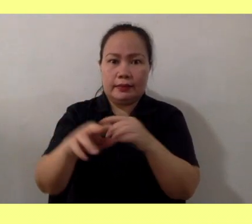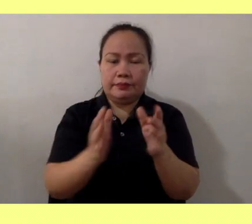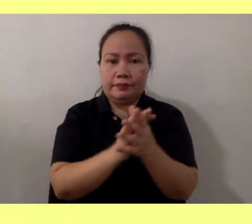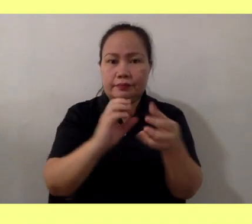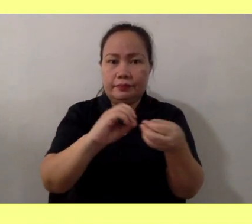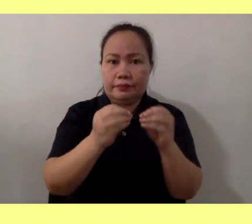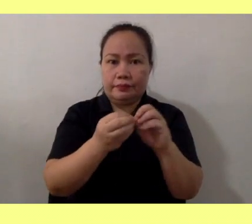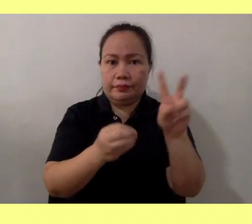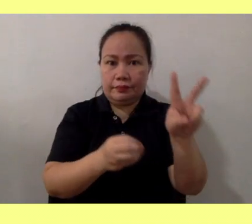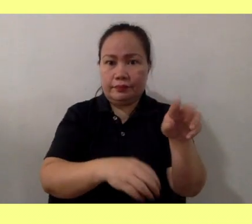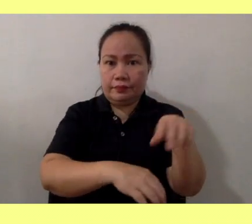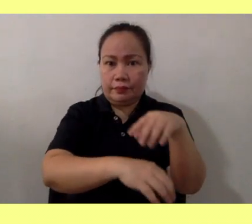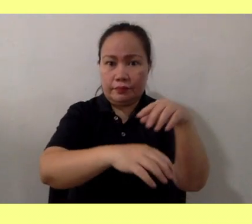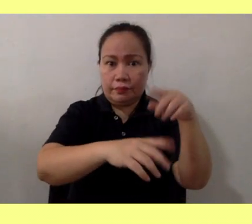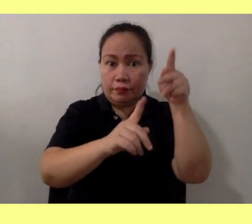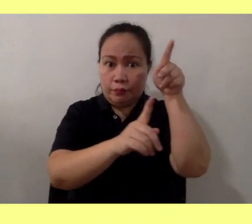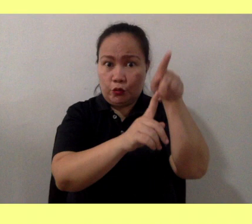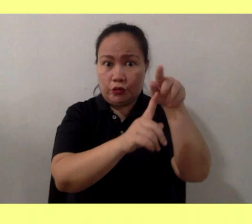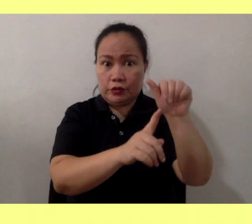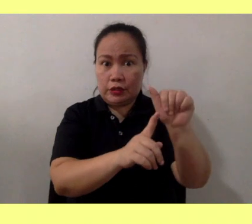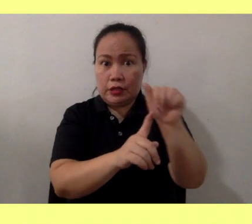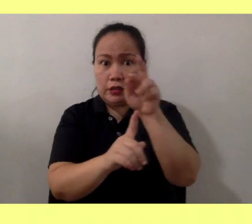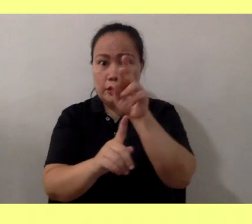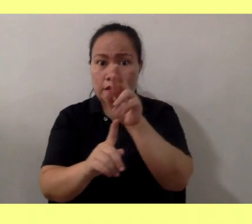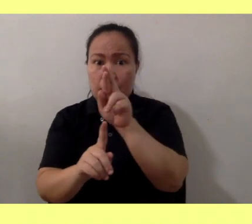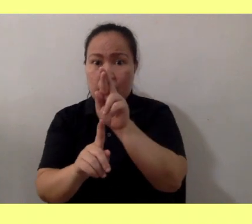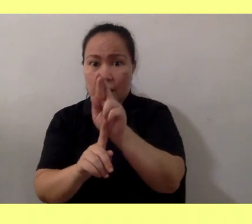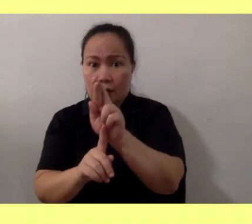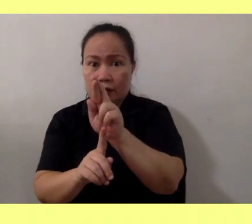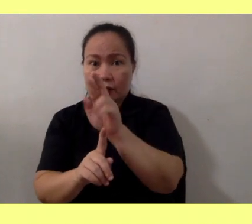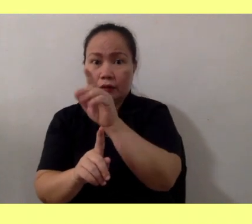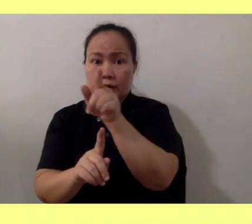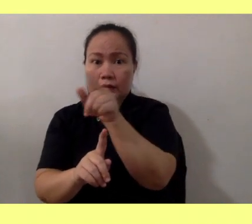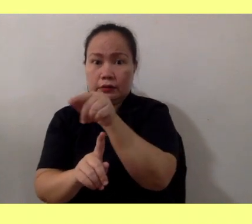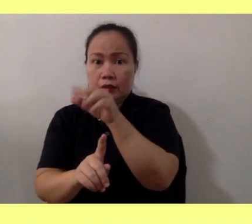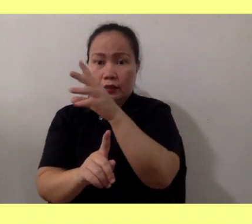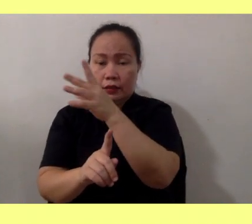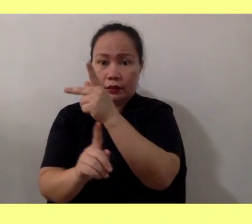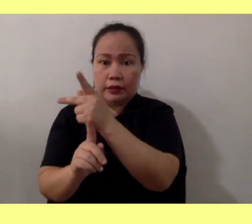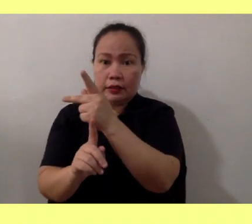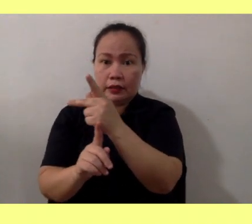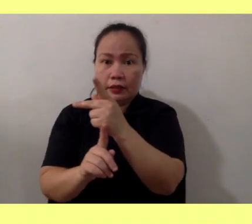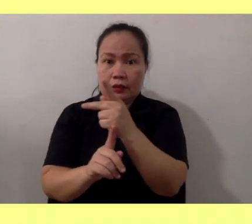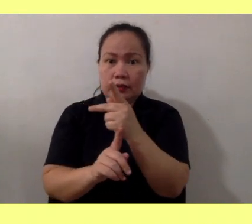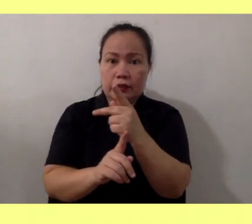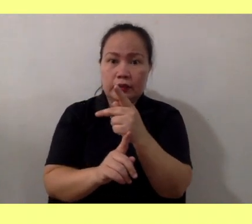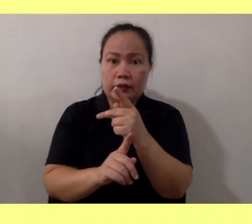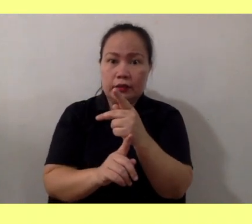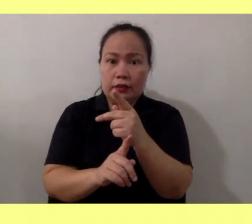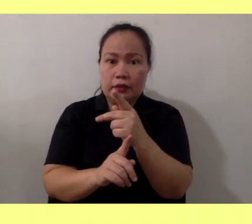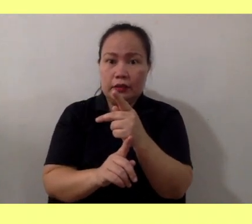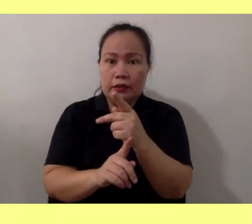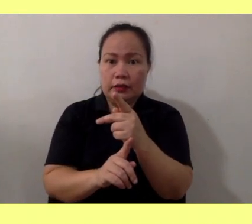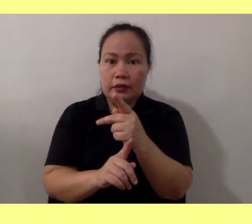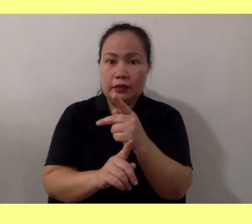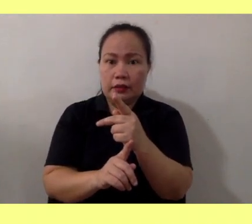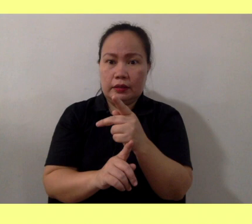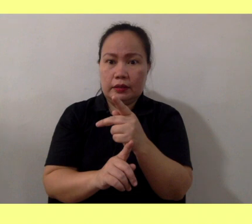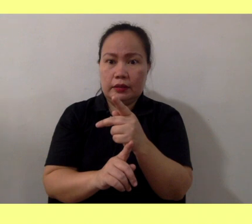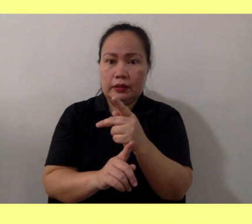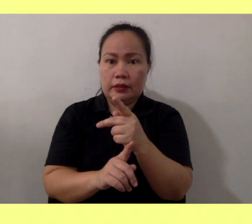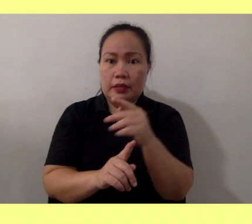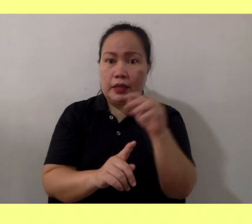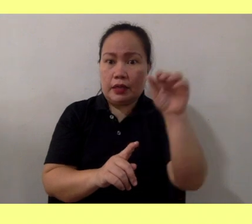So, collinear. Next, points A, R, Z, and K. Biglang tumalon siya